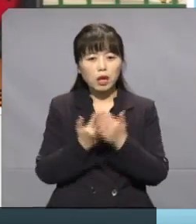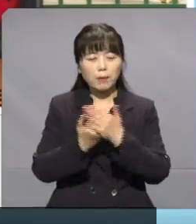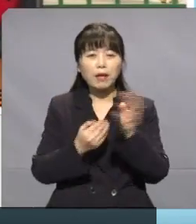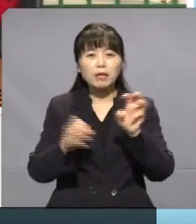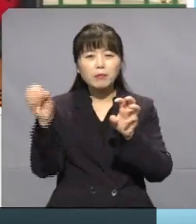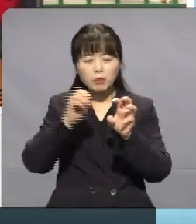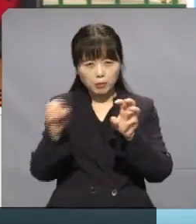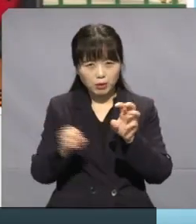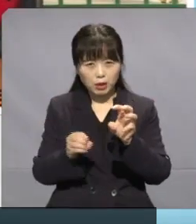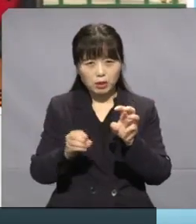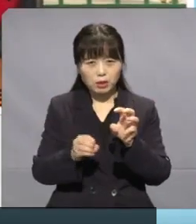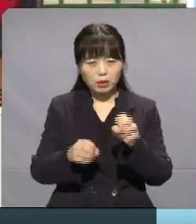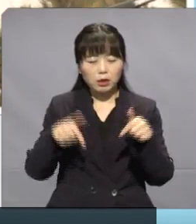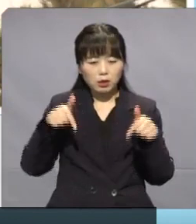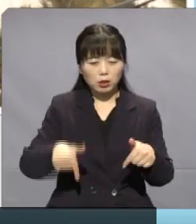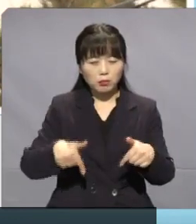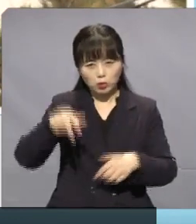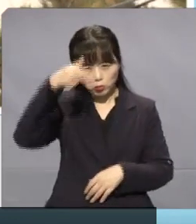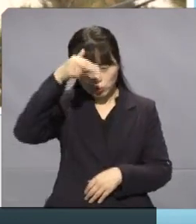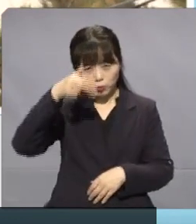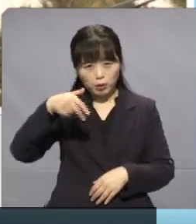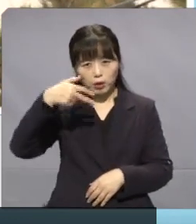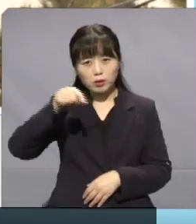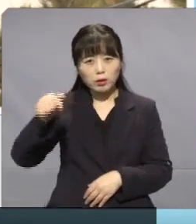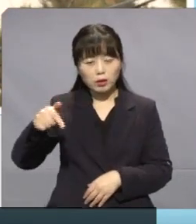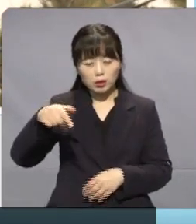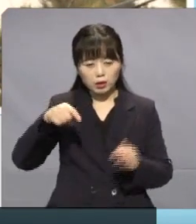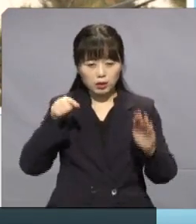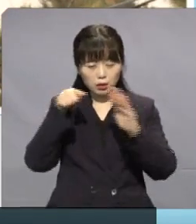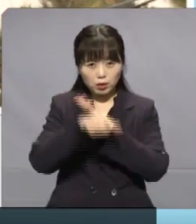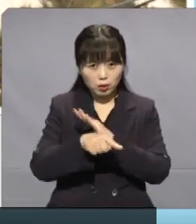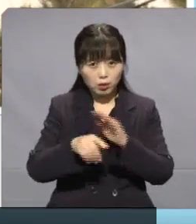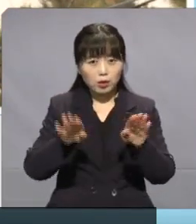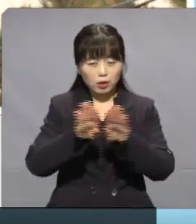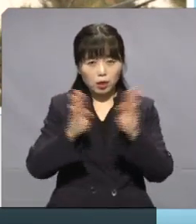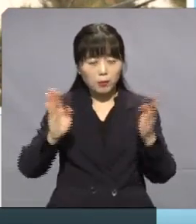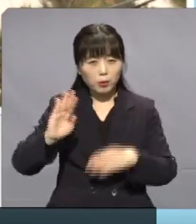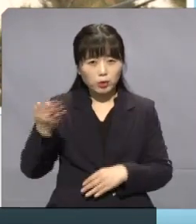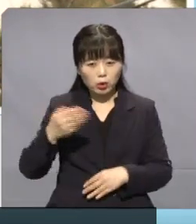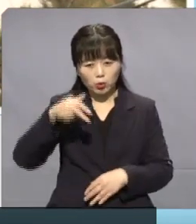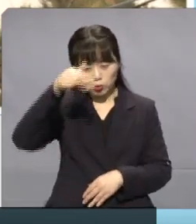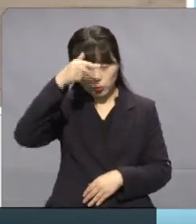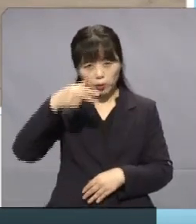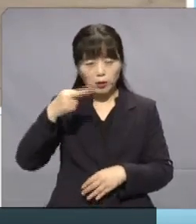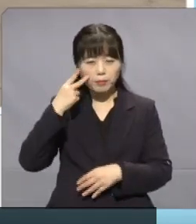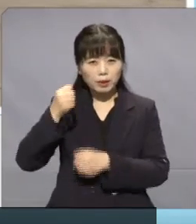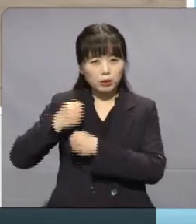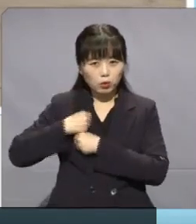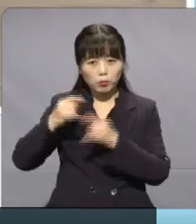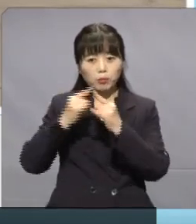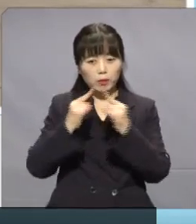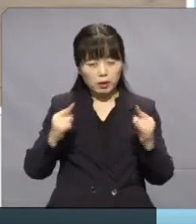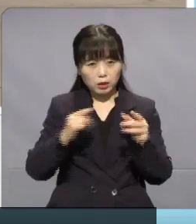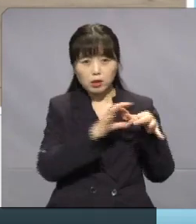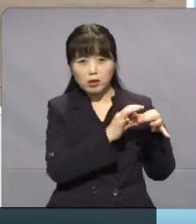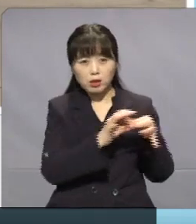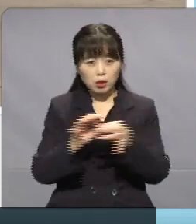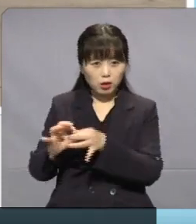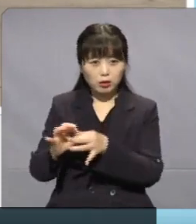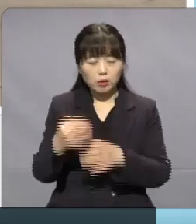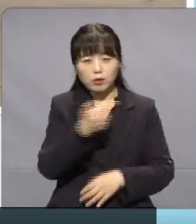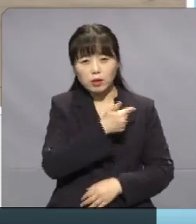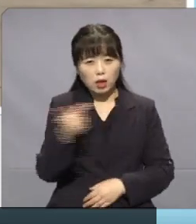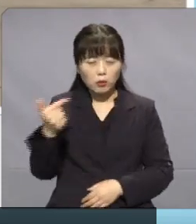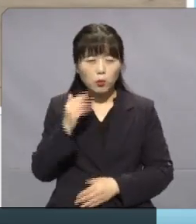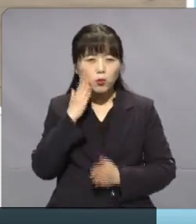하고요. 예. 그리고 서구 부평 간 장고객길이 개통되고 네. 또 부평 미군부대 캠프마켓으로 이어지는